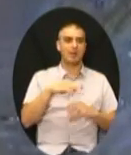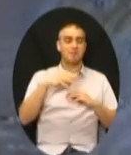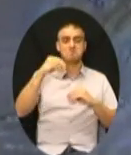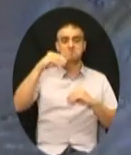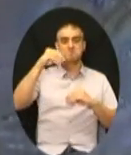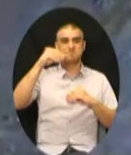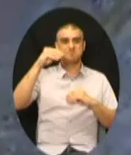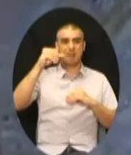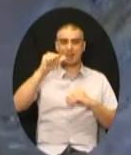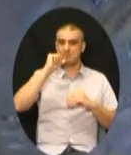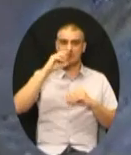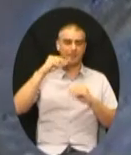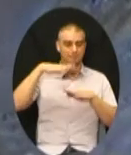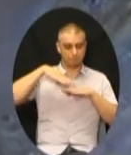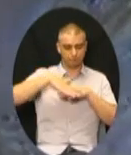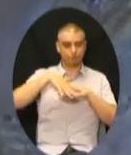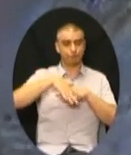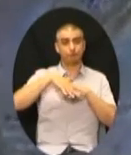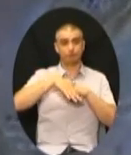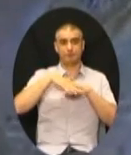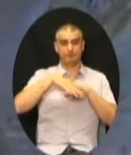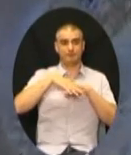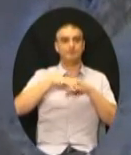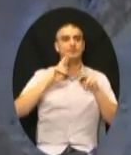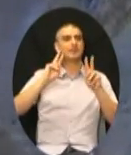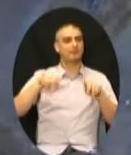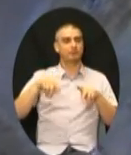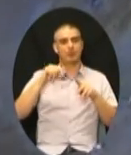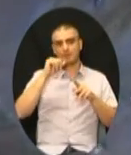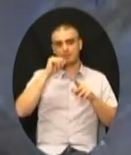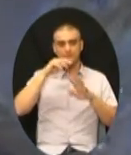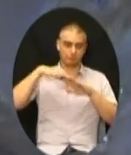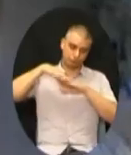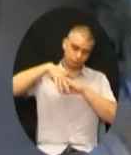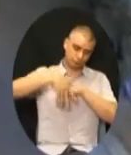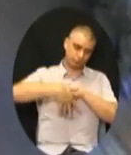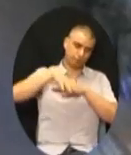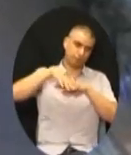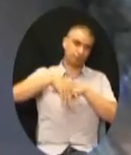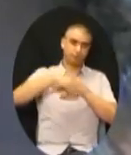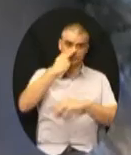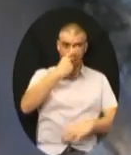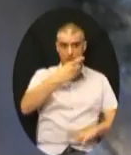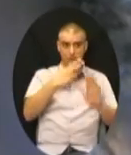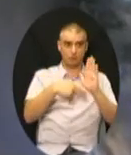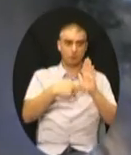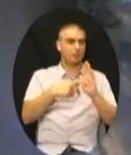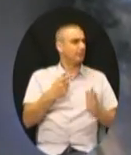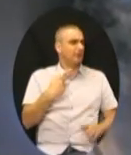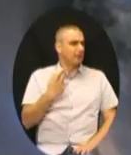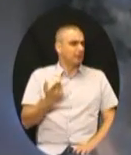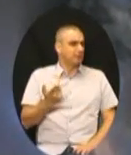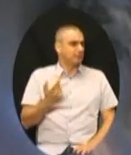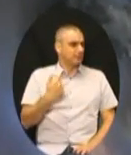שספוגה, שספוחה על גרגרי הקרקע, ומאפשרת להם תנועה למדרונות, שזה מה שניתן לראות בתמונות. אבל אני לא